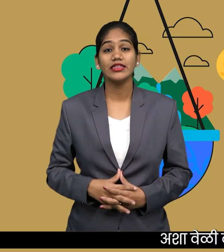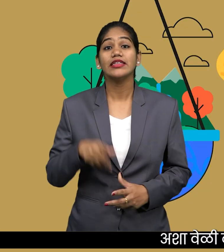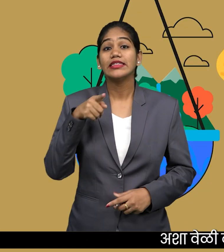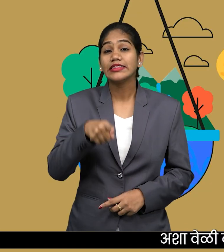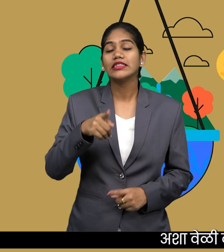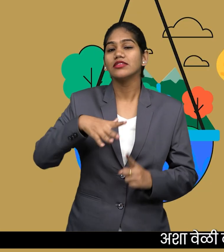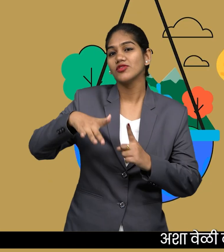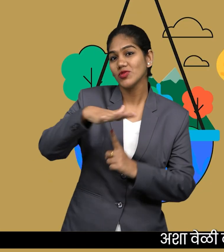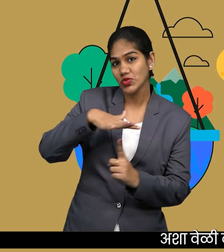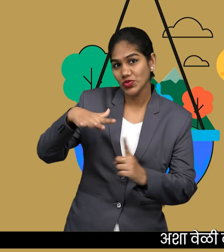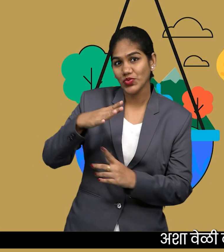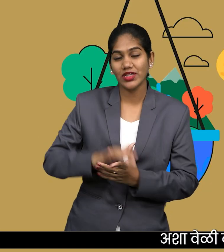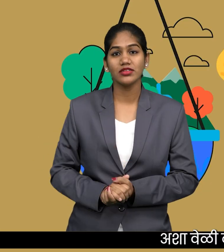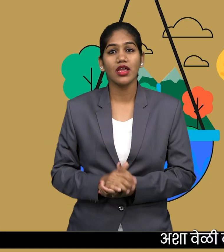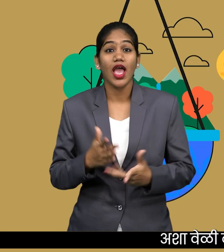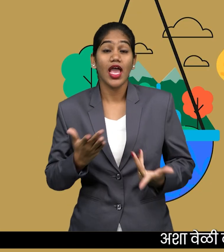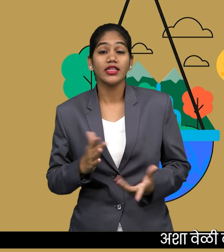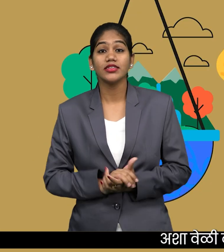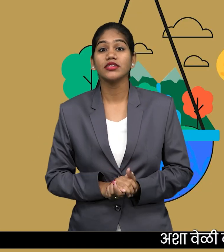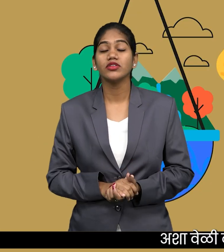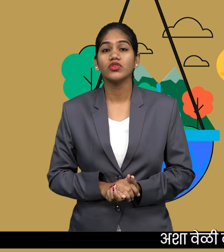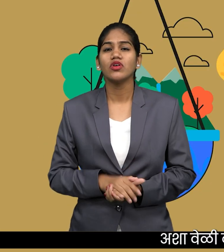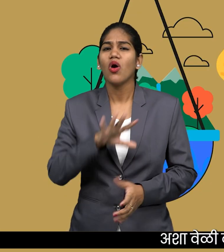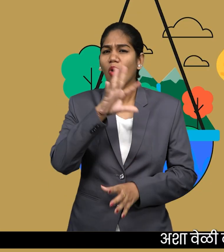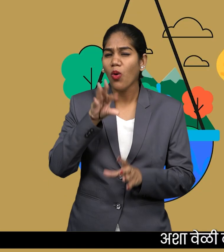अशा वेळी बहुसंख्य आणि अल्पसंख्याक